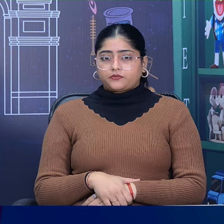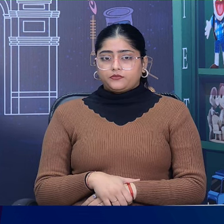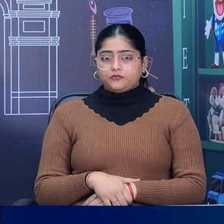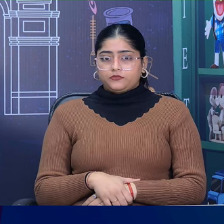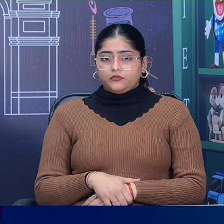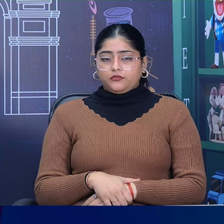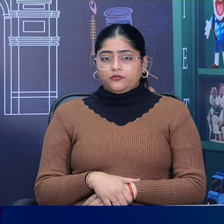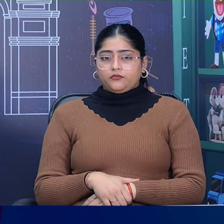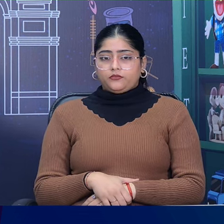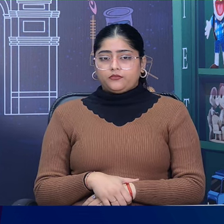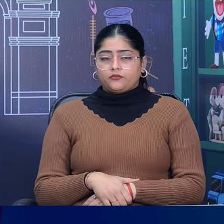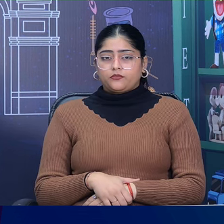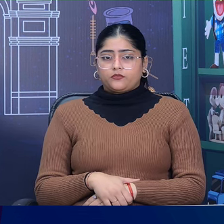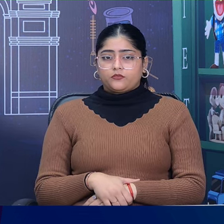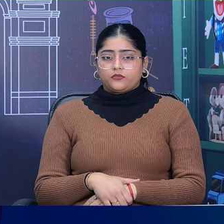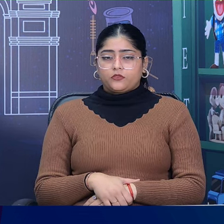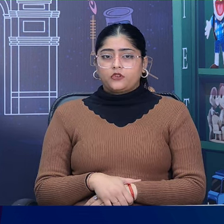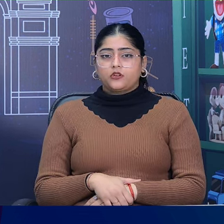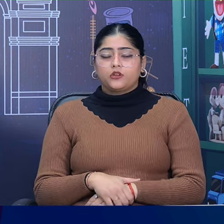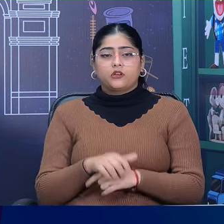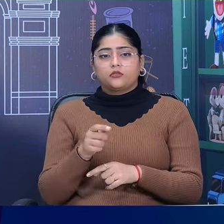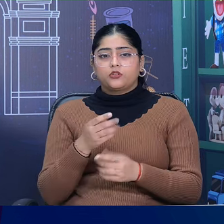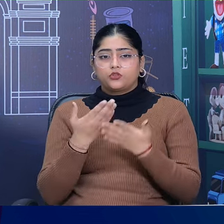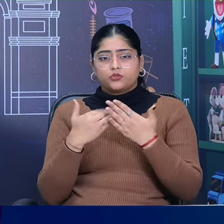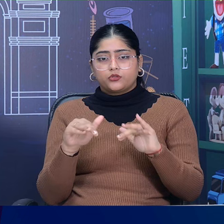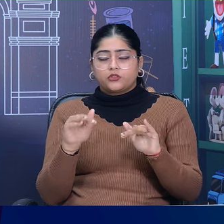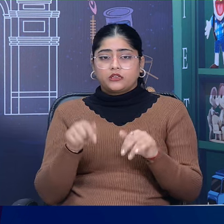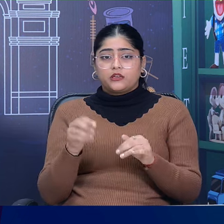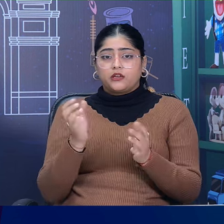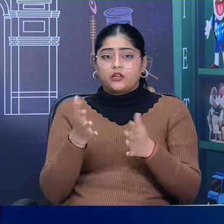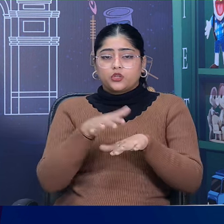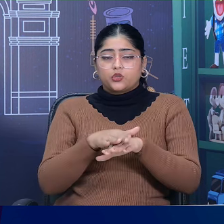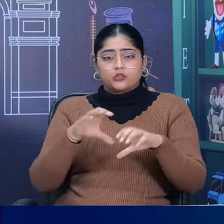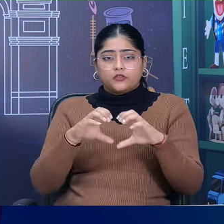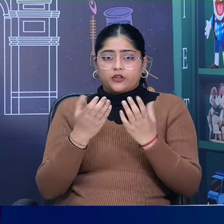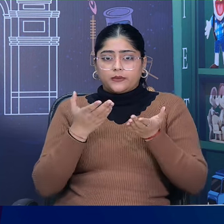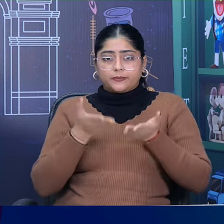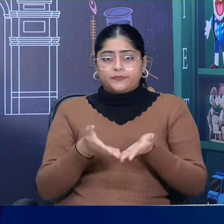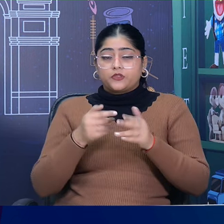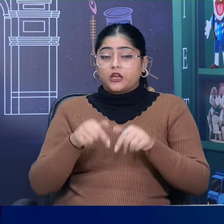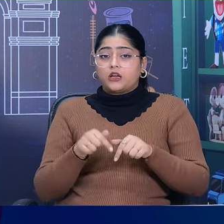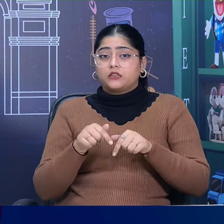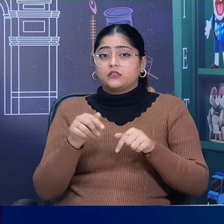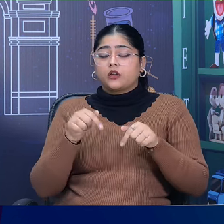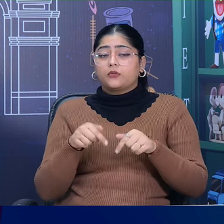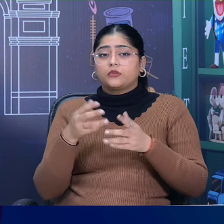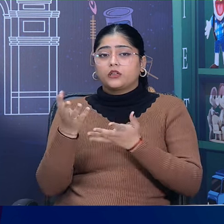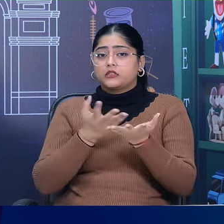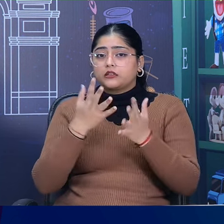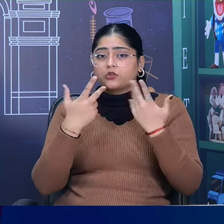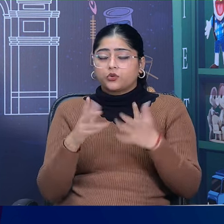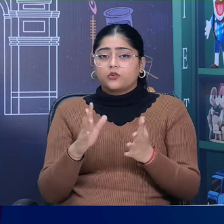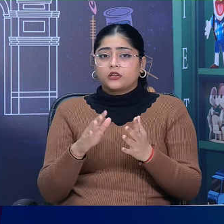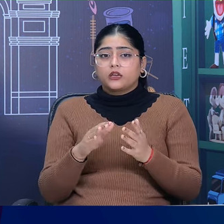cet.nic.in पर तो बच्चों यह तो रही हमारी समावेशी कक्षा जिसमें हमने आज जाना कि किस तरह से पंचायती